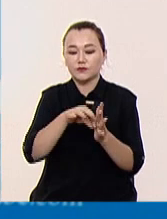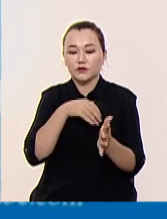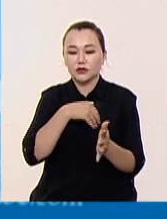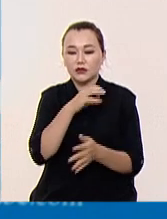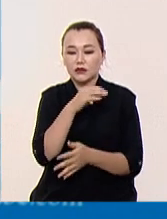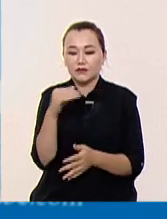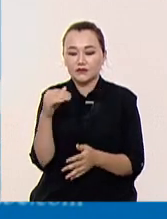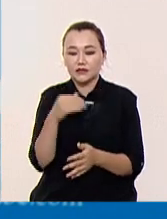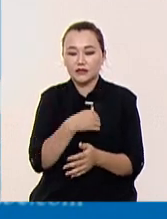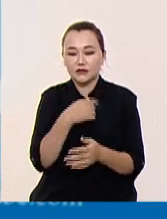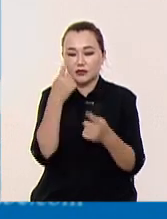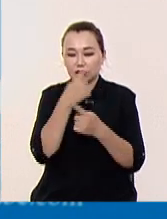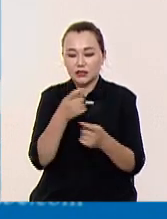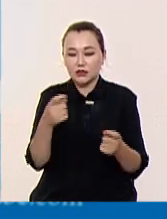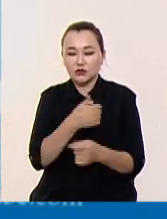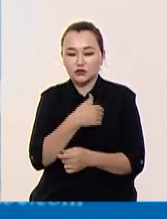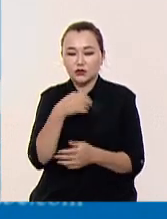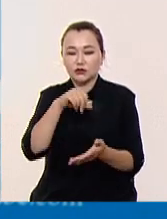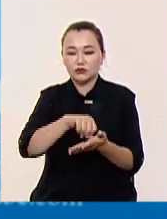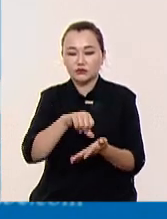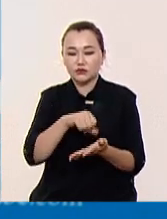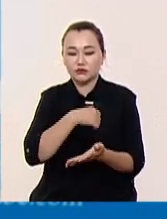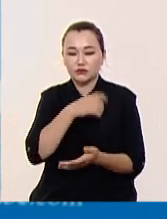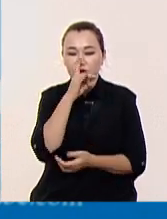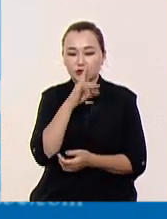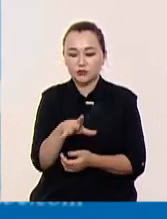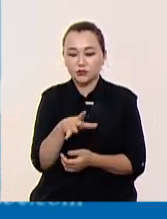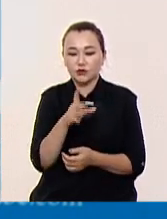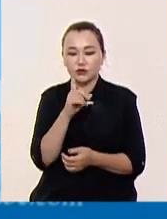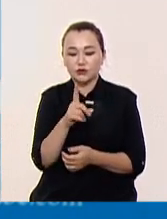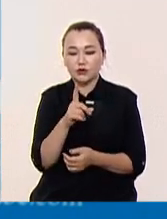ресми түрде сіздерге мәлімдейін, мен сайлауға қатыспаймын.